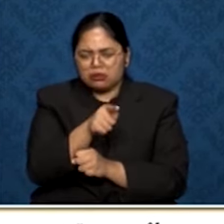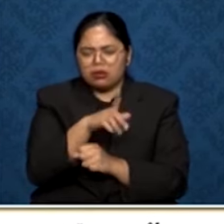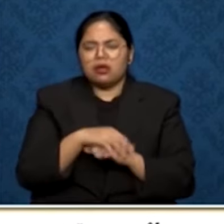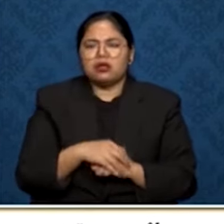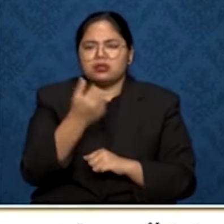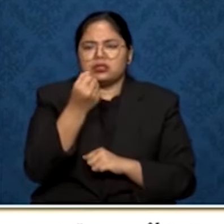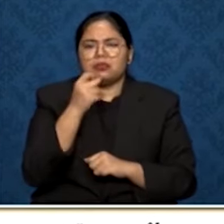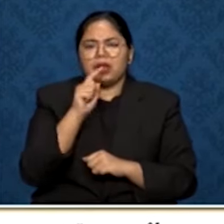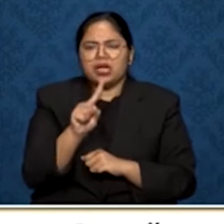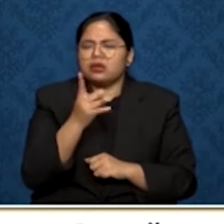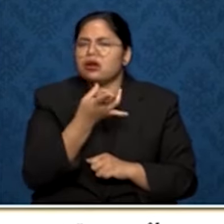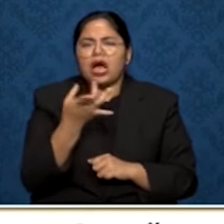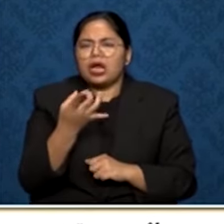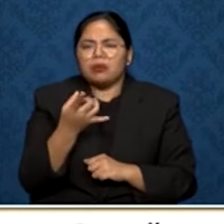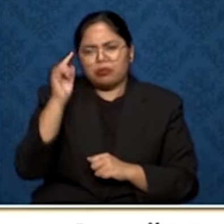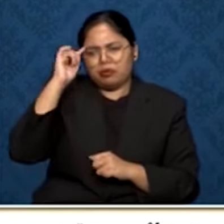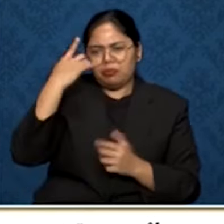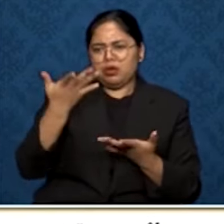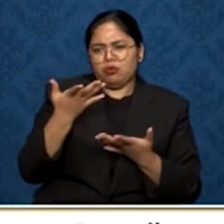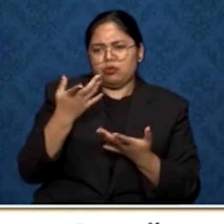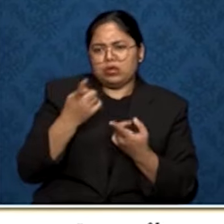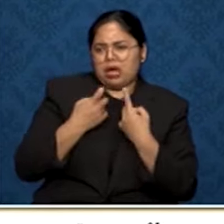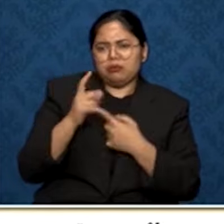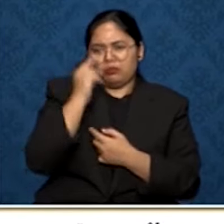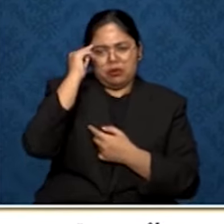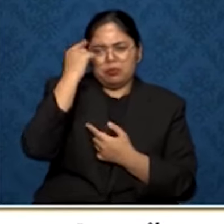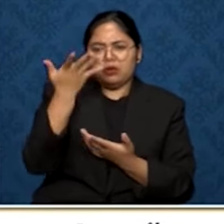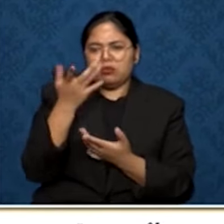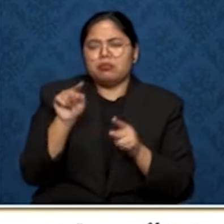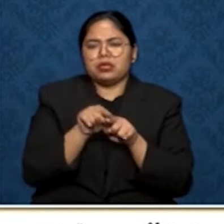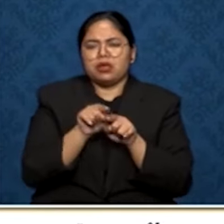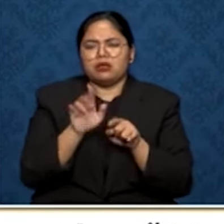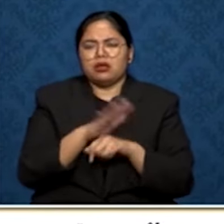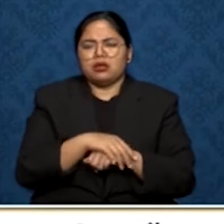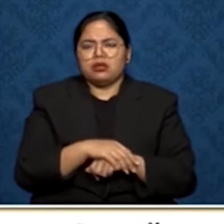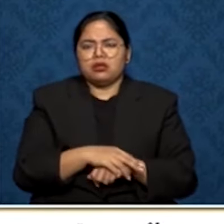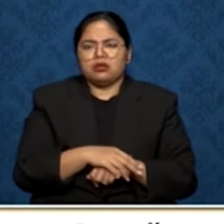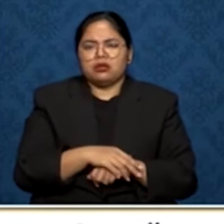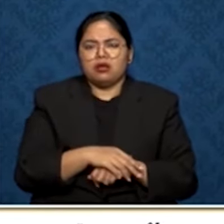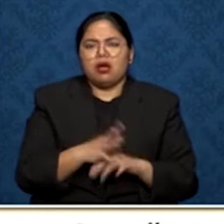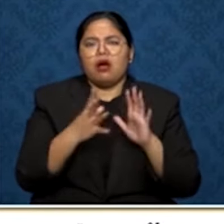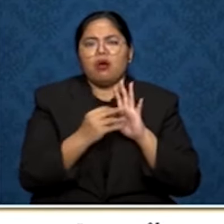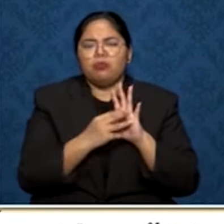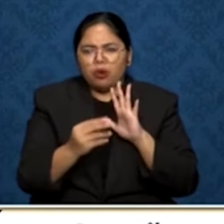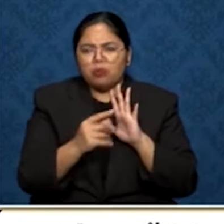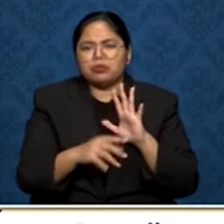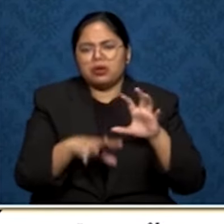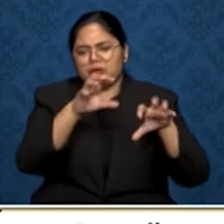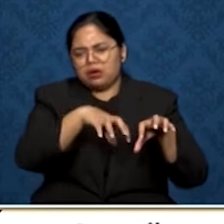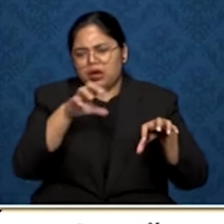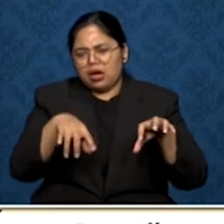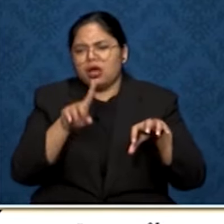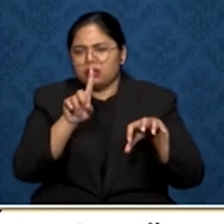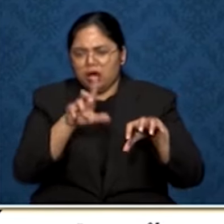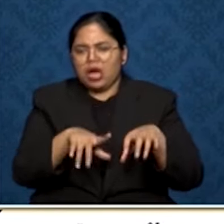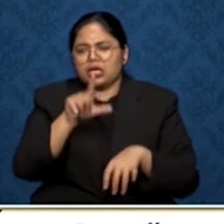11 คืออะไรผมกไม่รู้ช่วยมาตอบหนอยนะครับจากจัดอีเวนทพา 300้านรวมครัอบลมแ่ 27.1 ล้านบาท